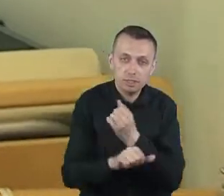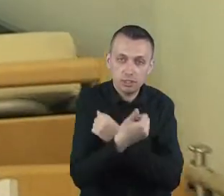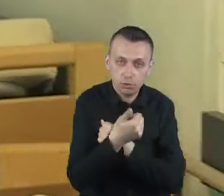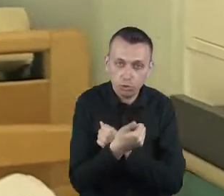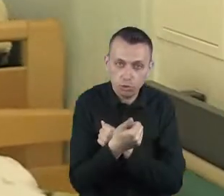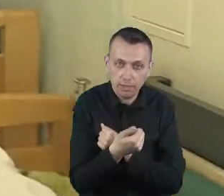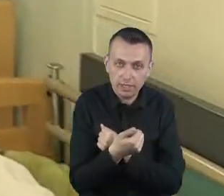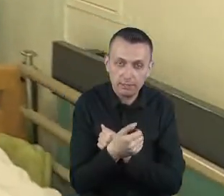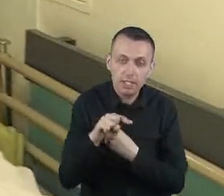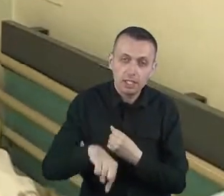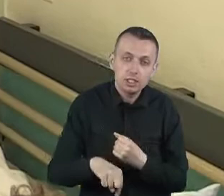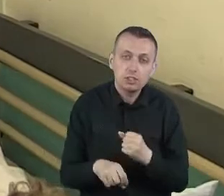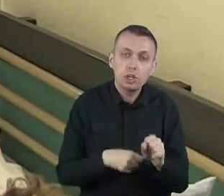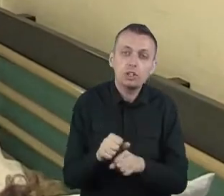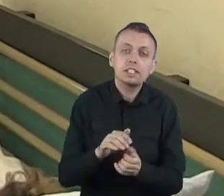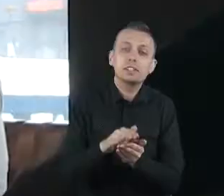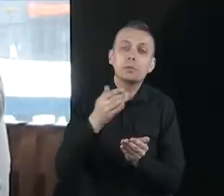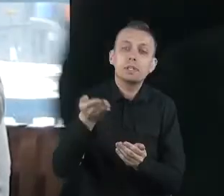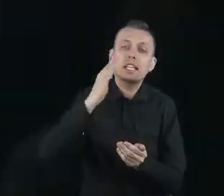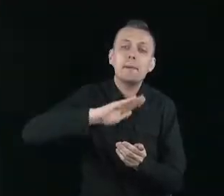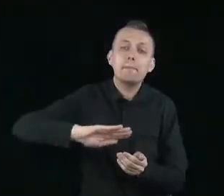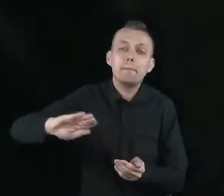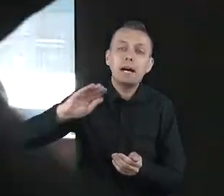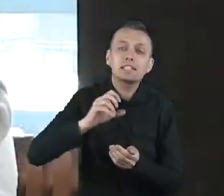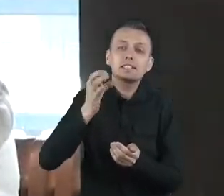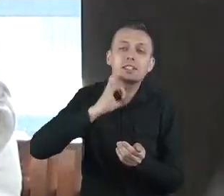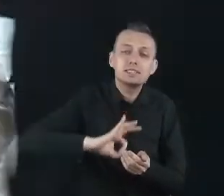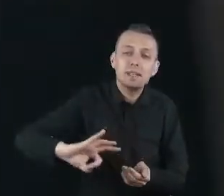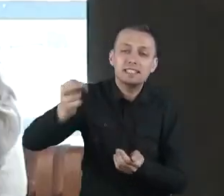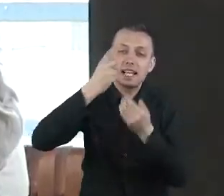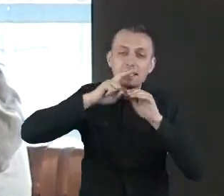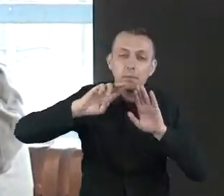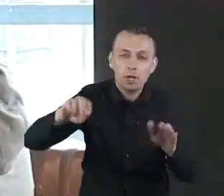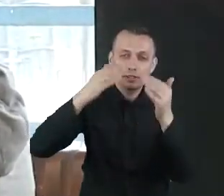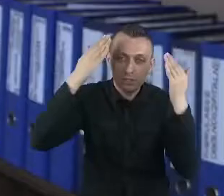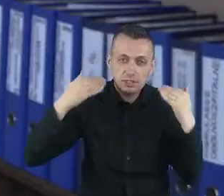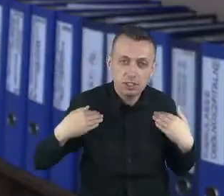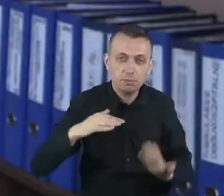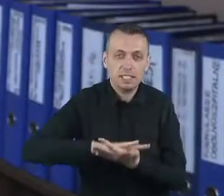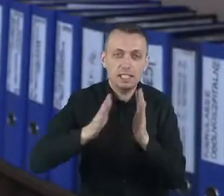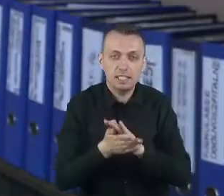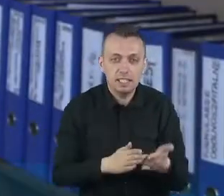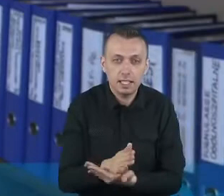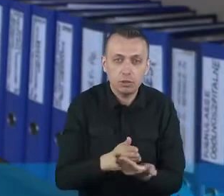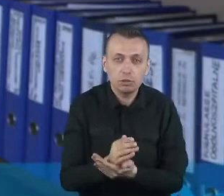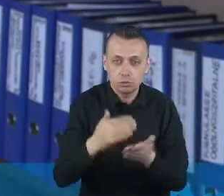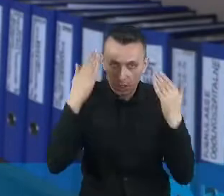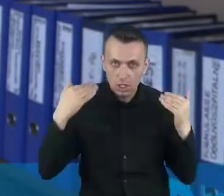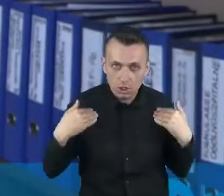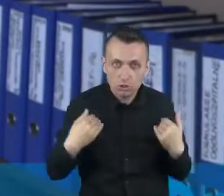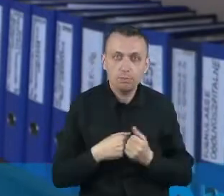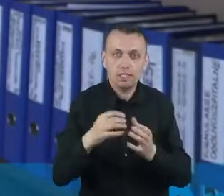zdrowotnej, akredytacja zaczęła być postrzegana jako jeden z elementów wyróżniających szpital na rynku usług. Szpital dostanie